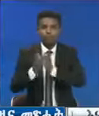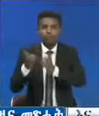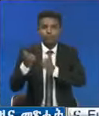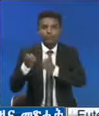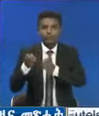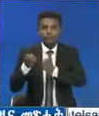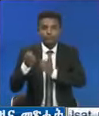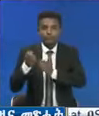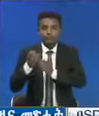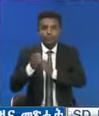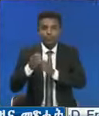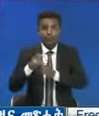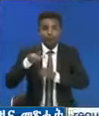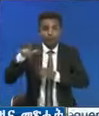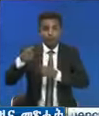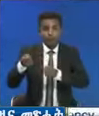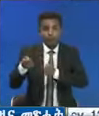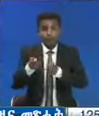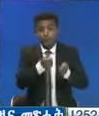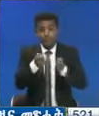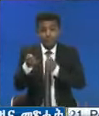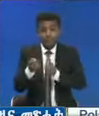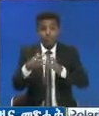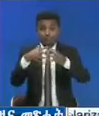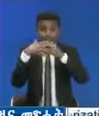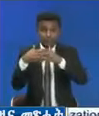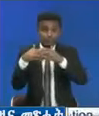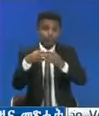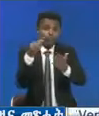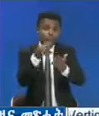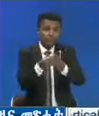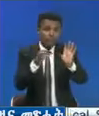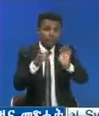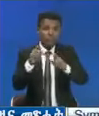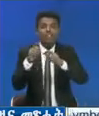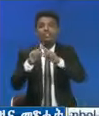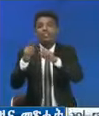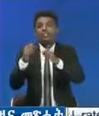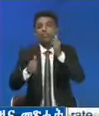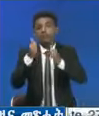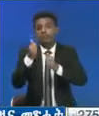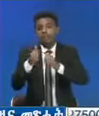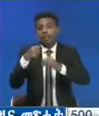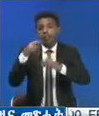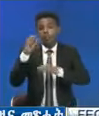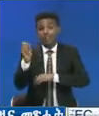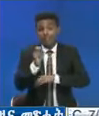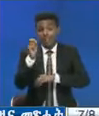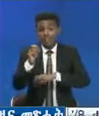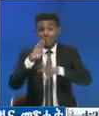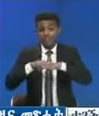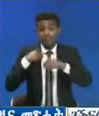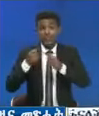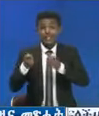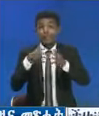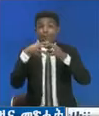አሁን ማቴሪያሎችን በተለይ መርጫ መሳሪያዎችን ኢንቨንተሪ እየተካሄደ ነው። የትኛው ወረዳ ላይ ምን መርጫ መሳሪያ አለ የሚለው ያው